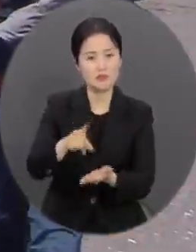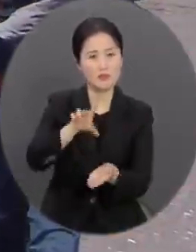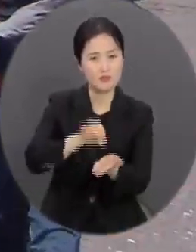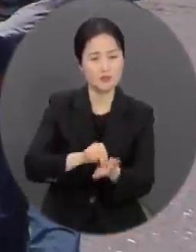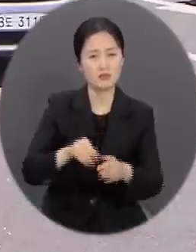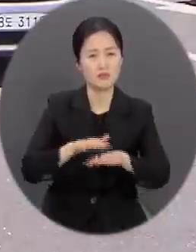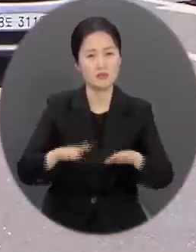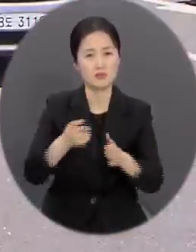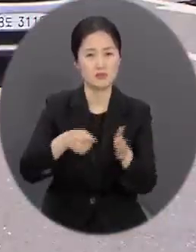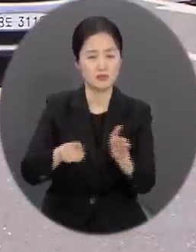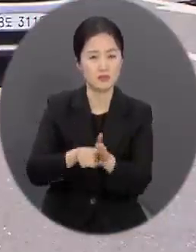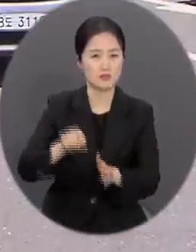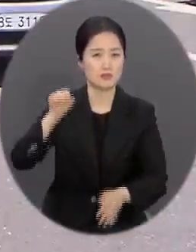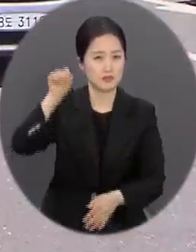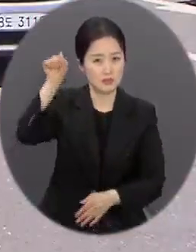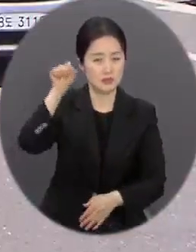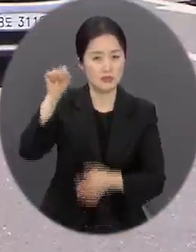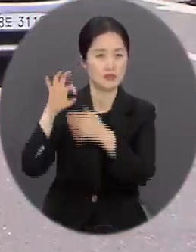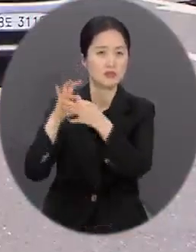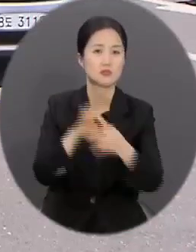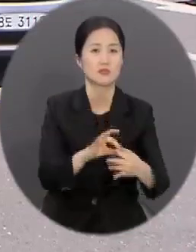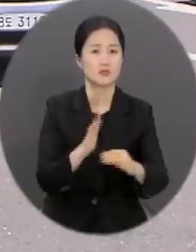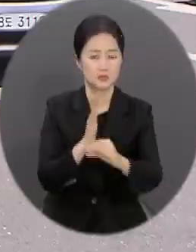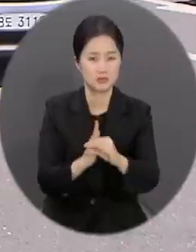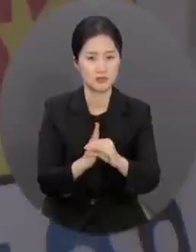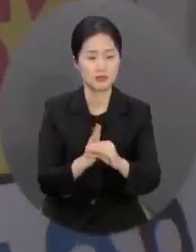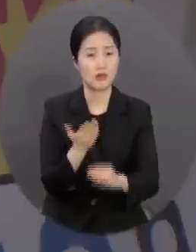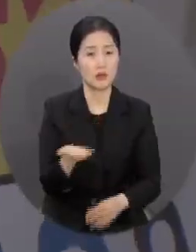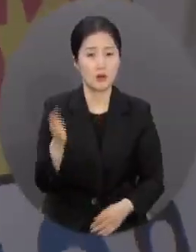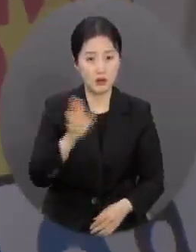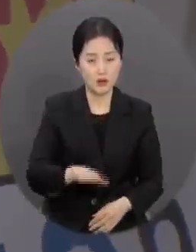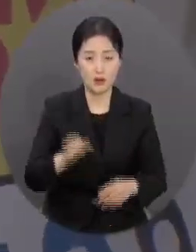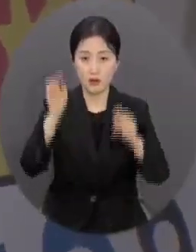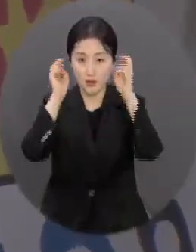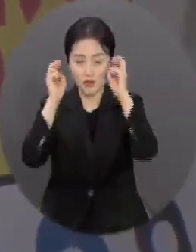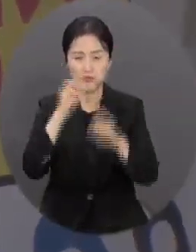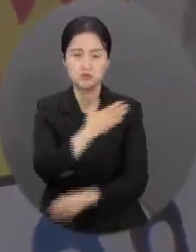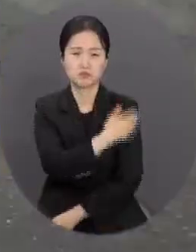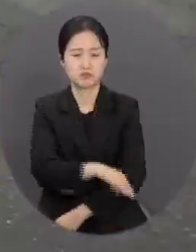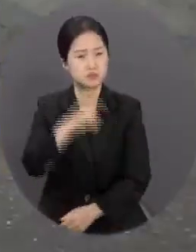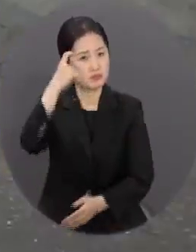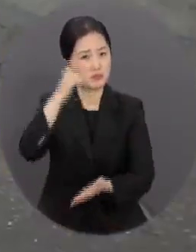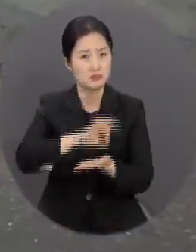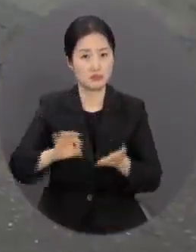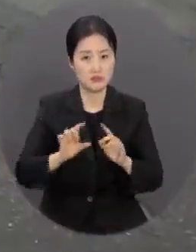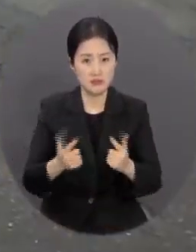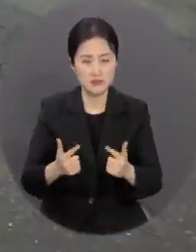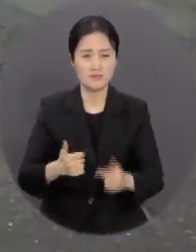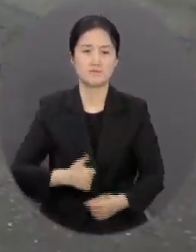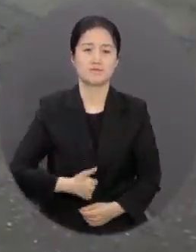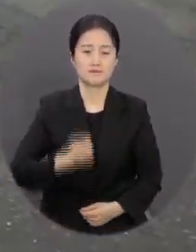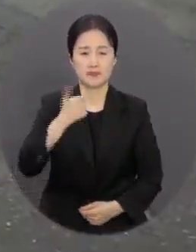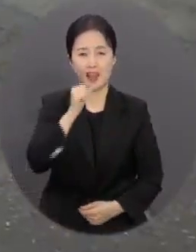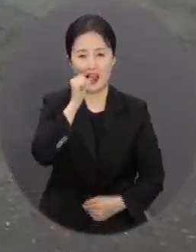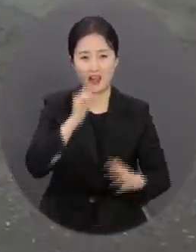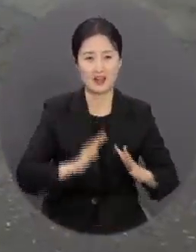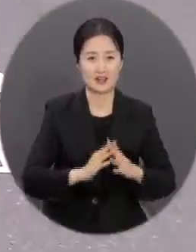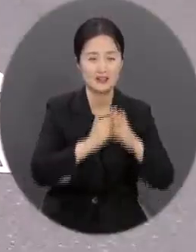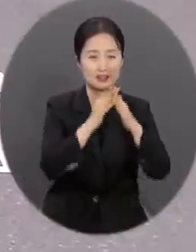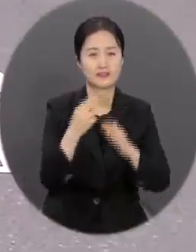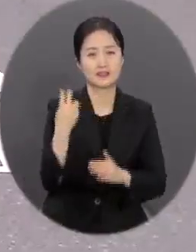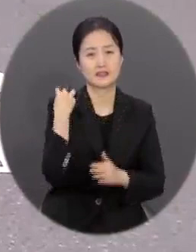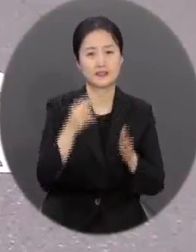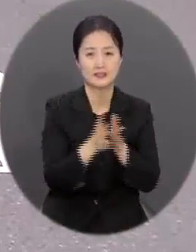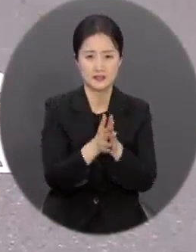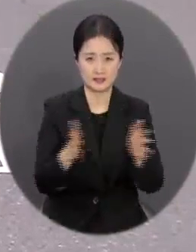요구하는 천막농성을 벌이고 있었는데 사측이 소극적인 태도로 일관하자 이틀 전 철탑을 설치하고 오른 겁니다.